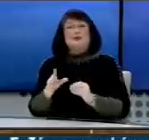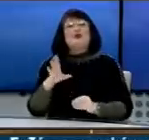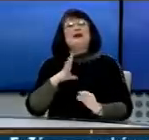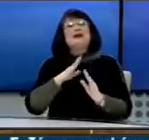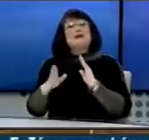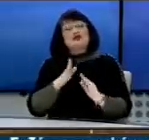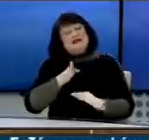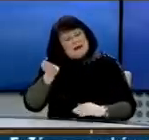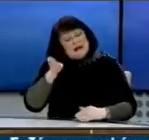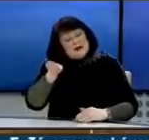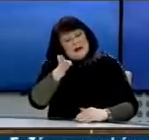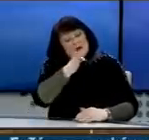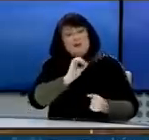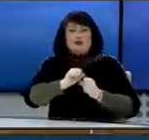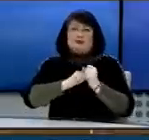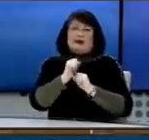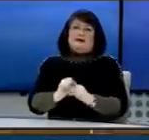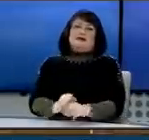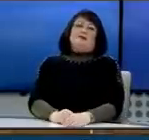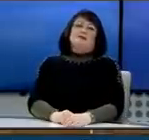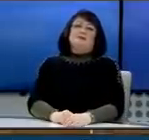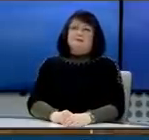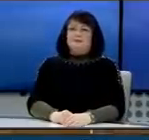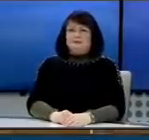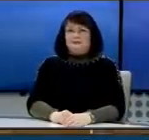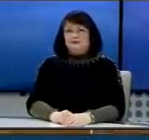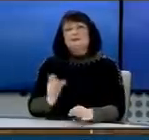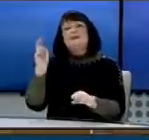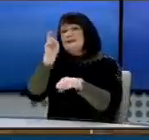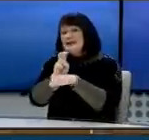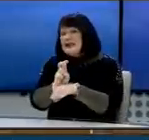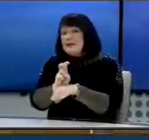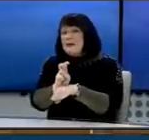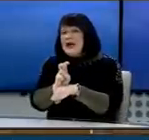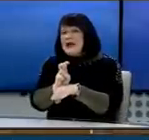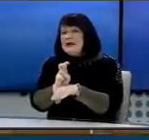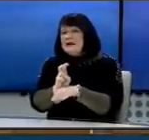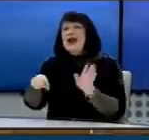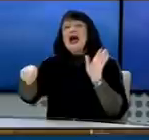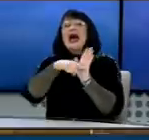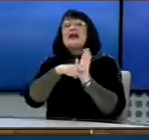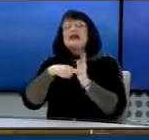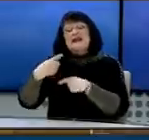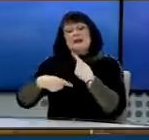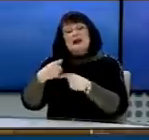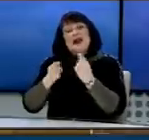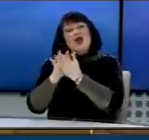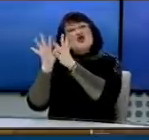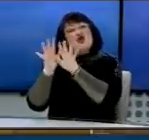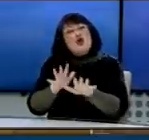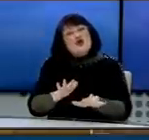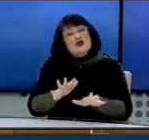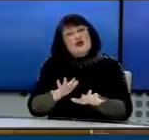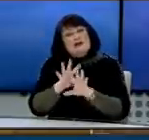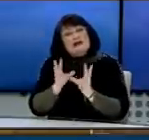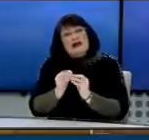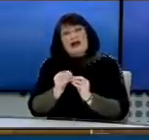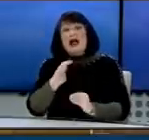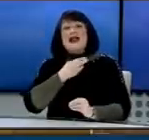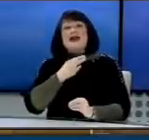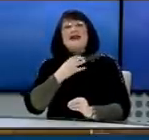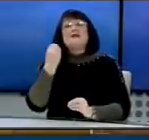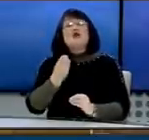πολιτικής προστασίας. Τι αφήνει λοιπόν πίσω μας αυτή η αρνητική εμπειρία? Την ανάγκη